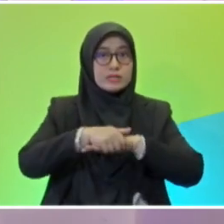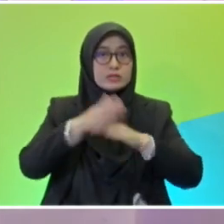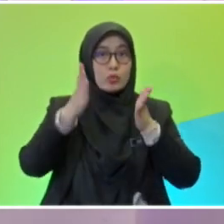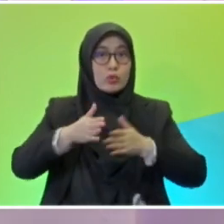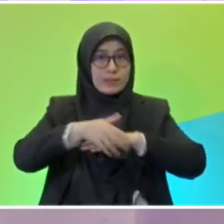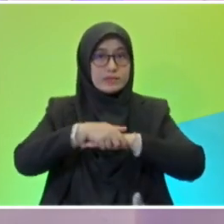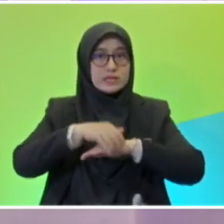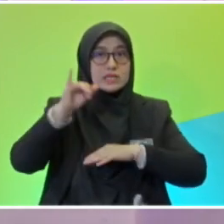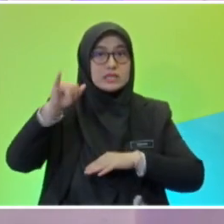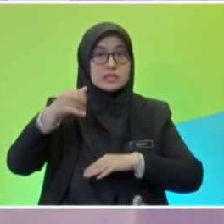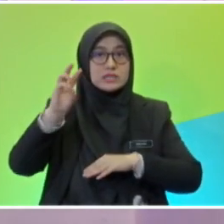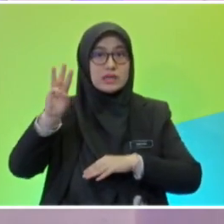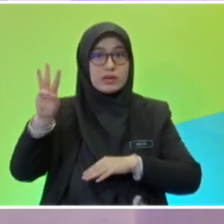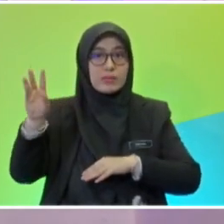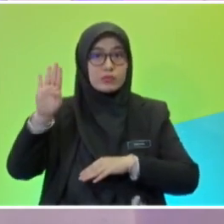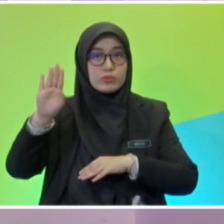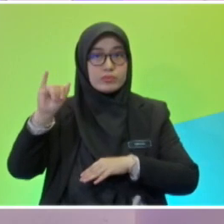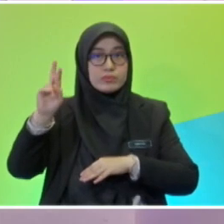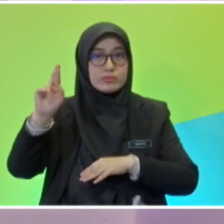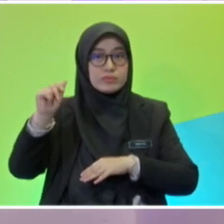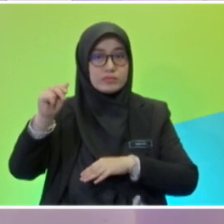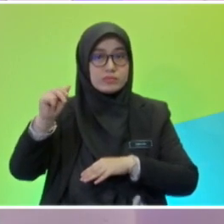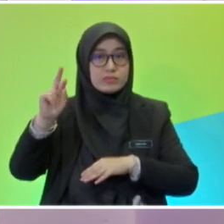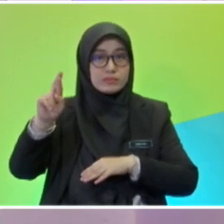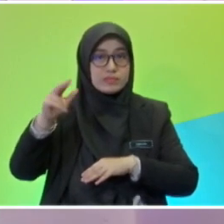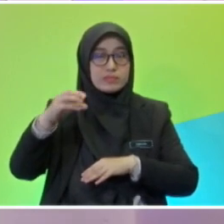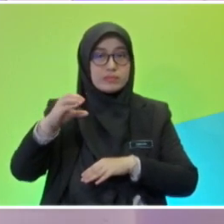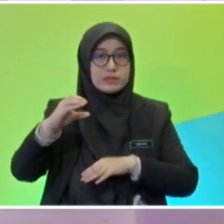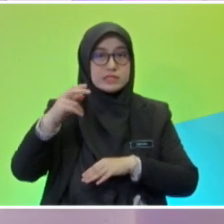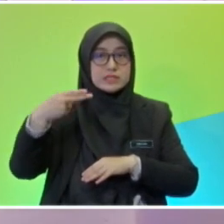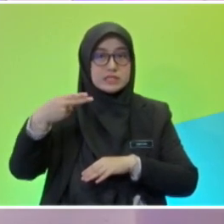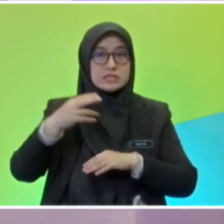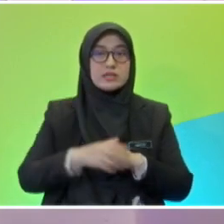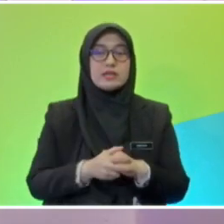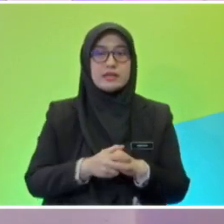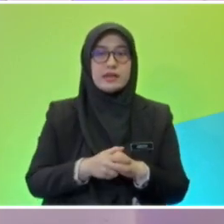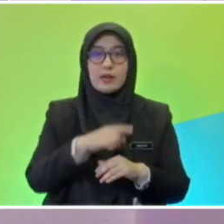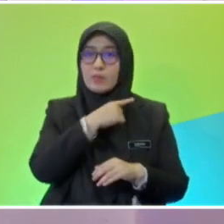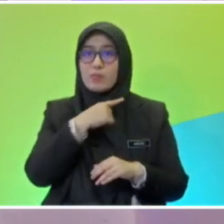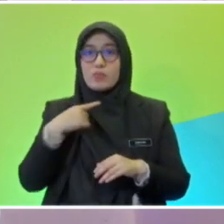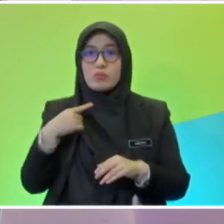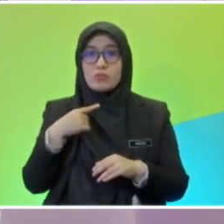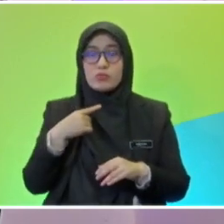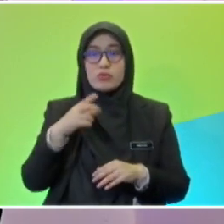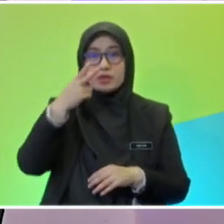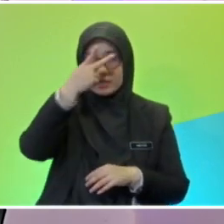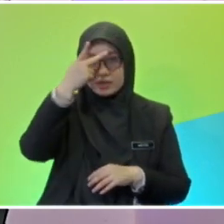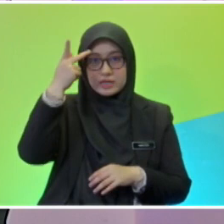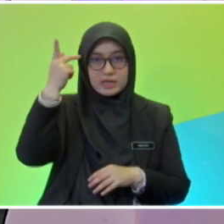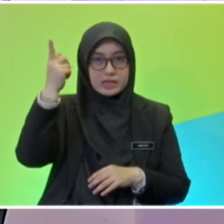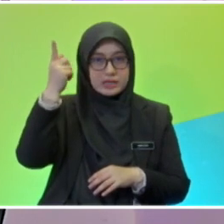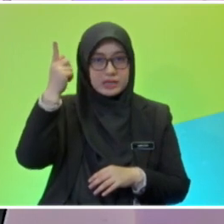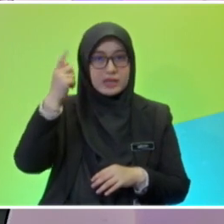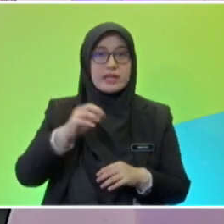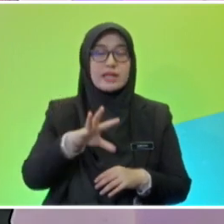punya gimmi tadi akhirnya dibunuh tebak dia mengambil hak untuk memungut Cukai